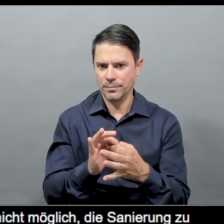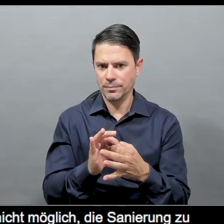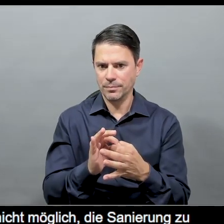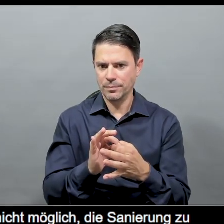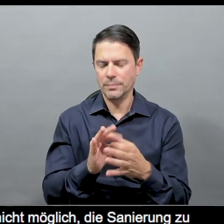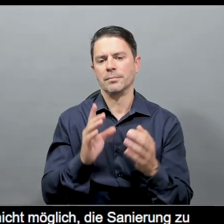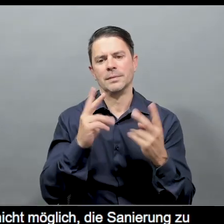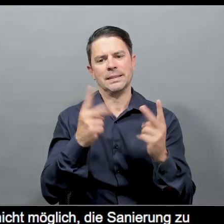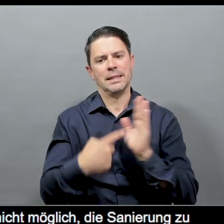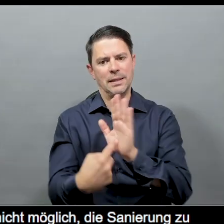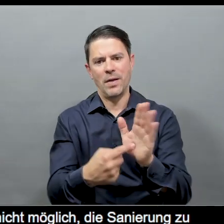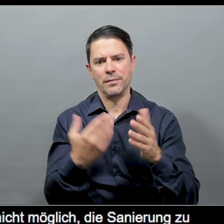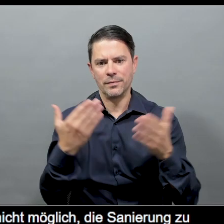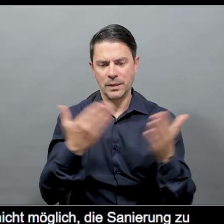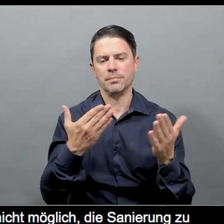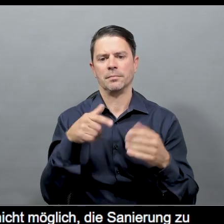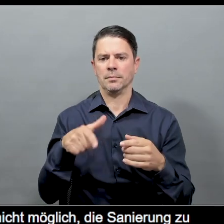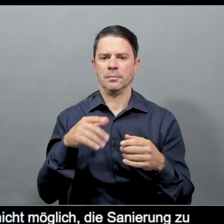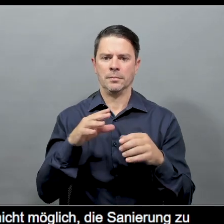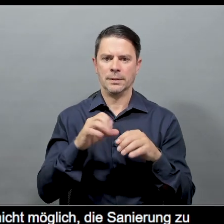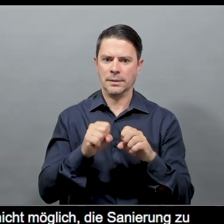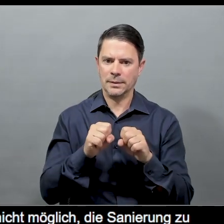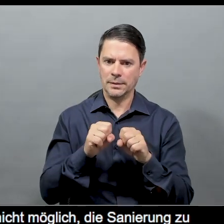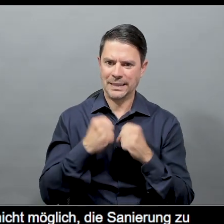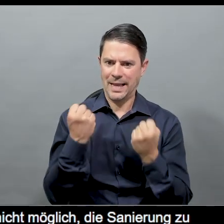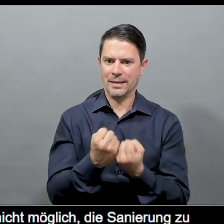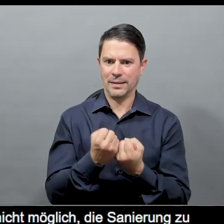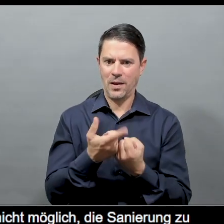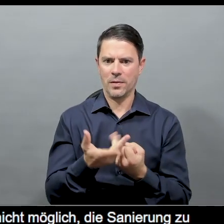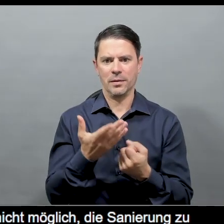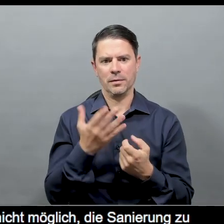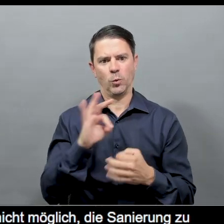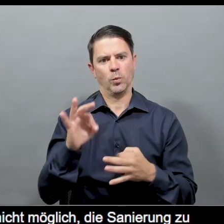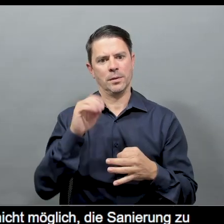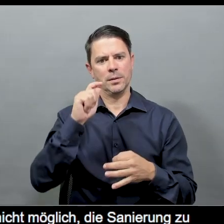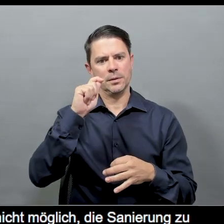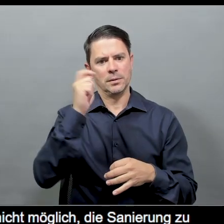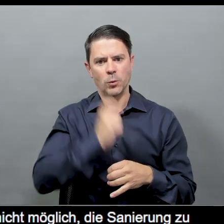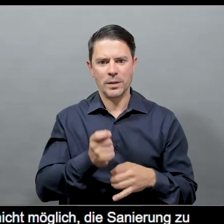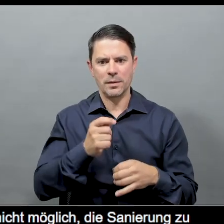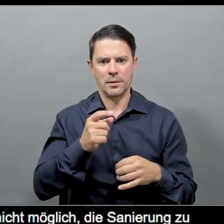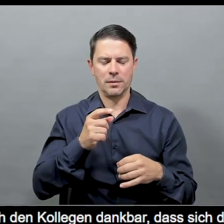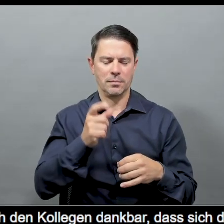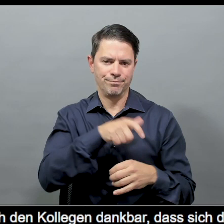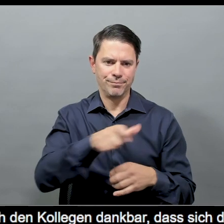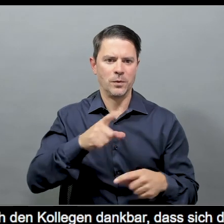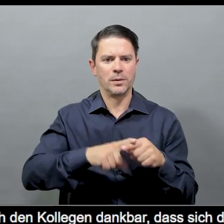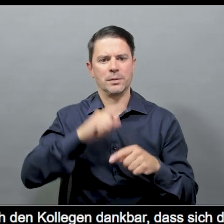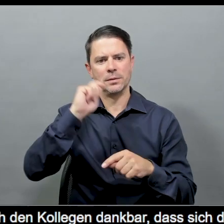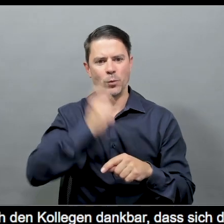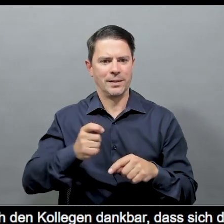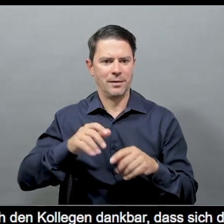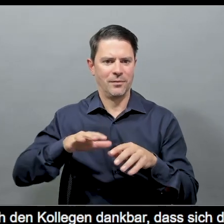hinzuweisen, dass die Lage insgesamt natürlich für die Studierenden, wie auch für die Studentenwerke herausfordernd ist. Deswegen ist